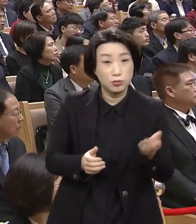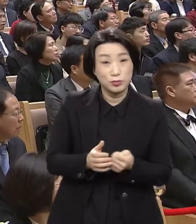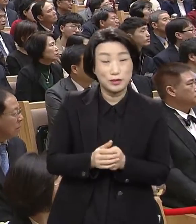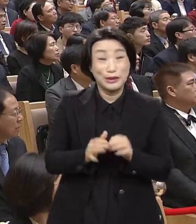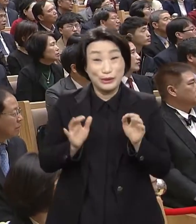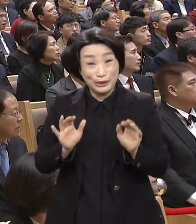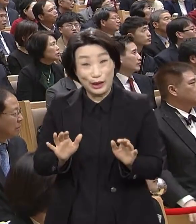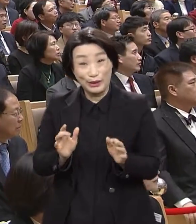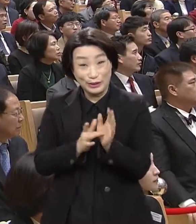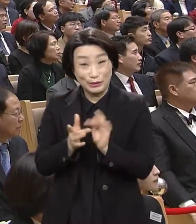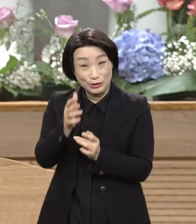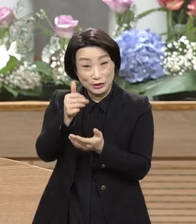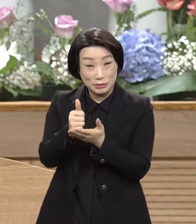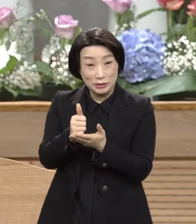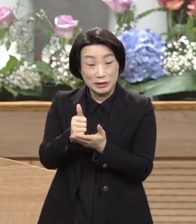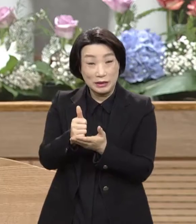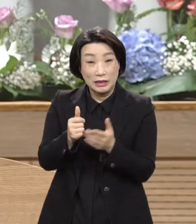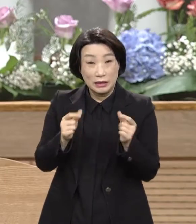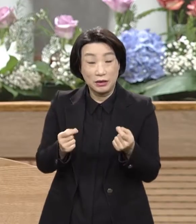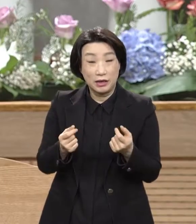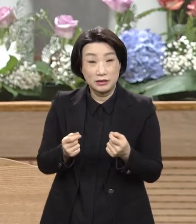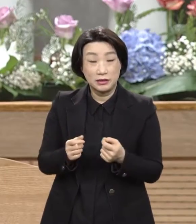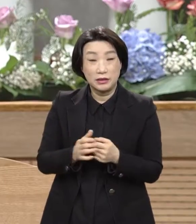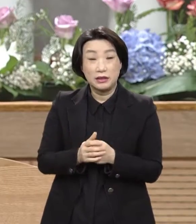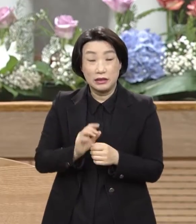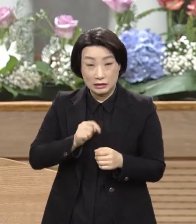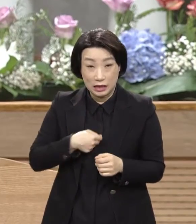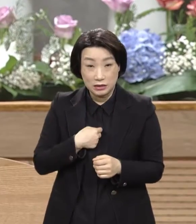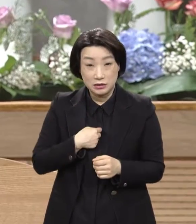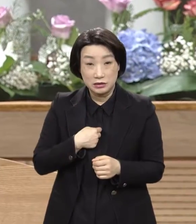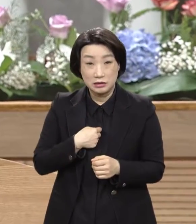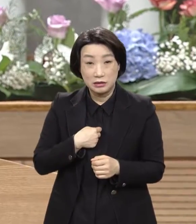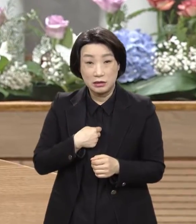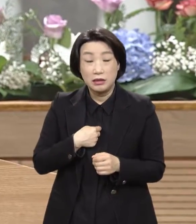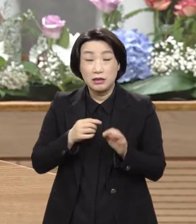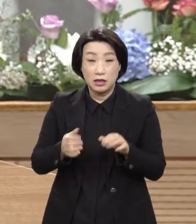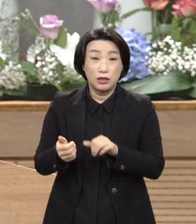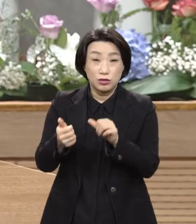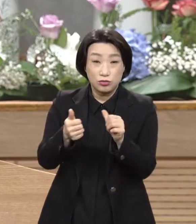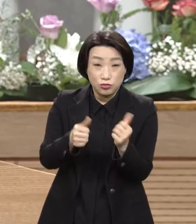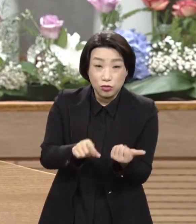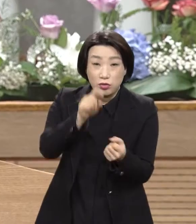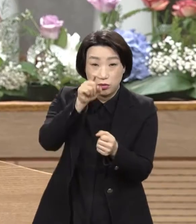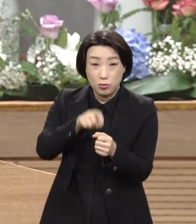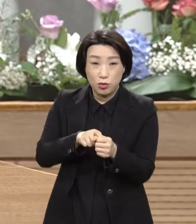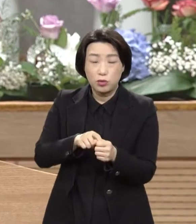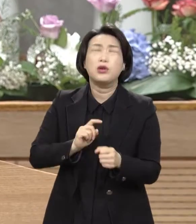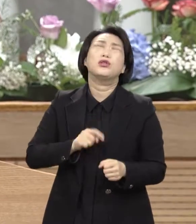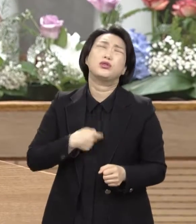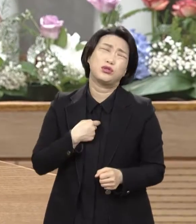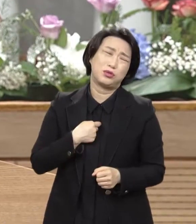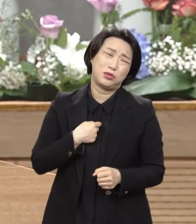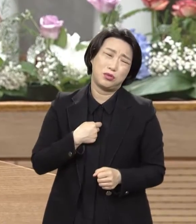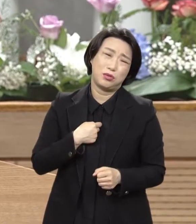주님이 이렇게 자기 자신을 죽으려고